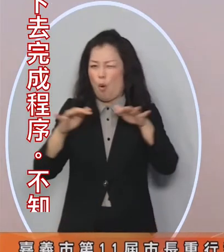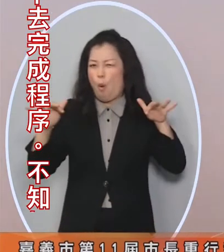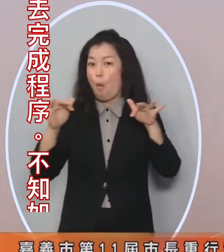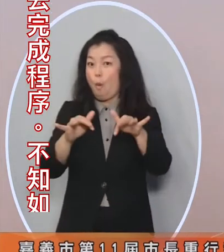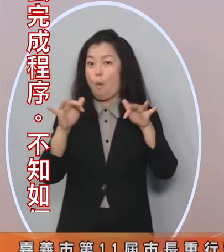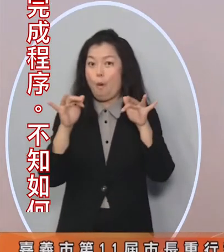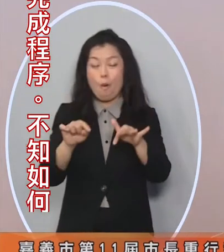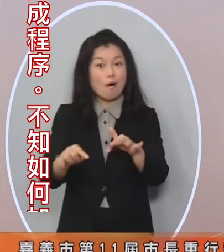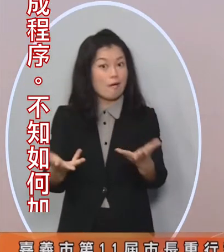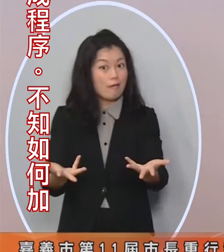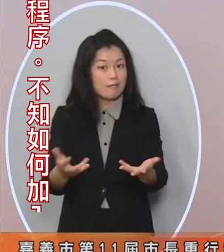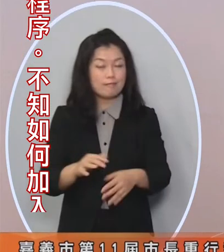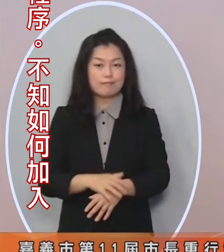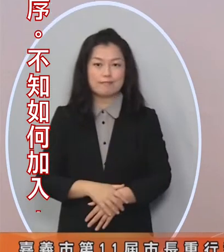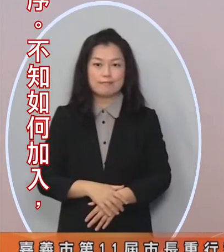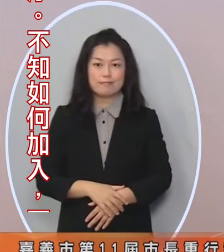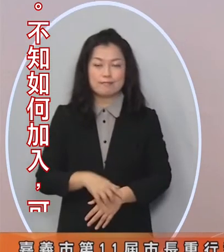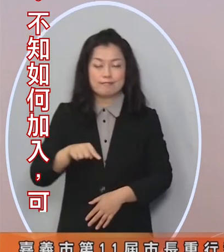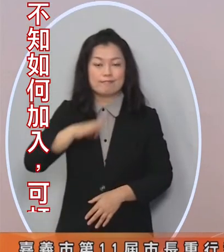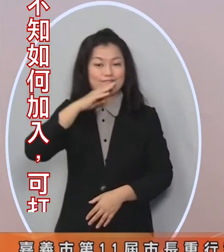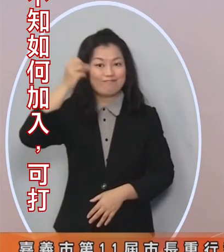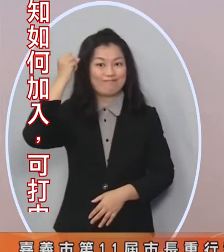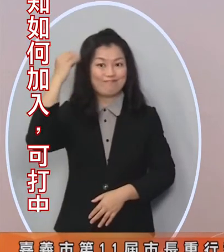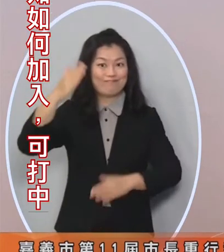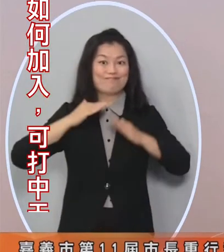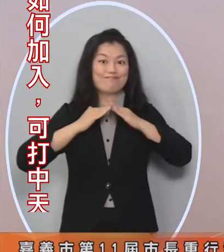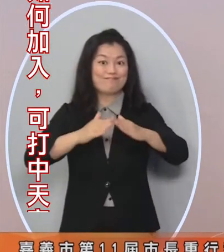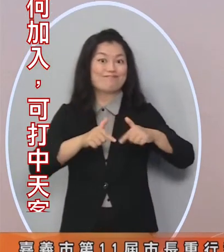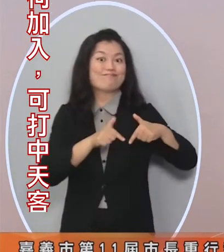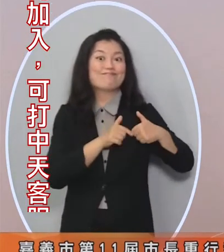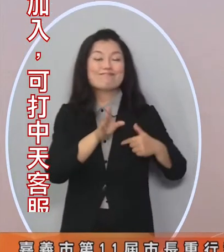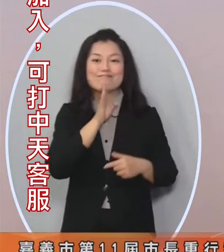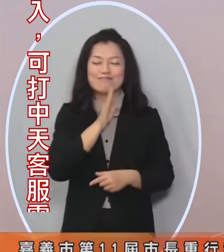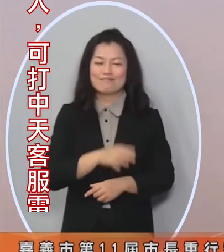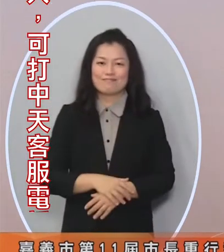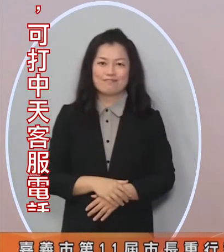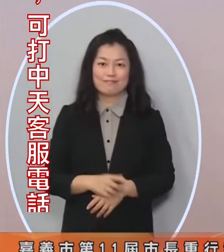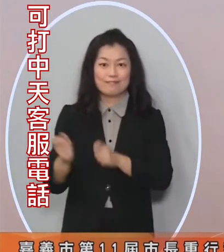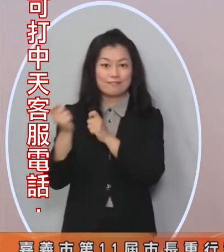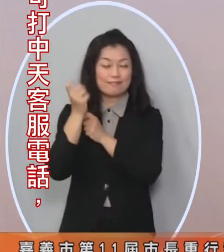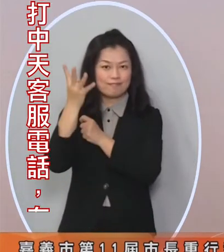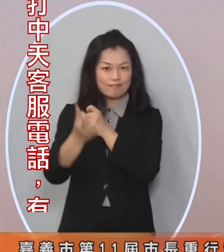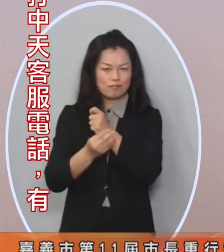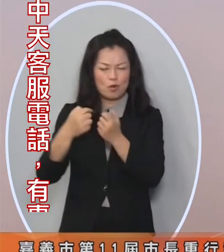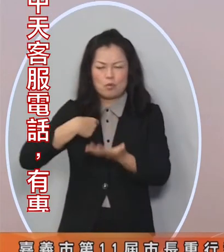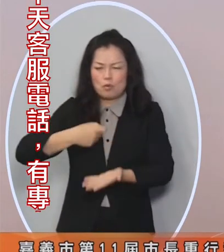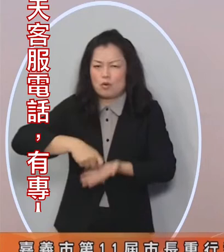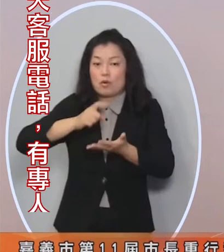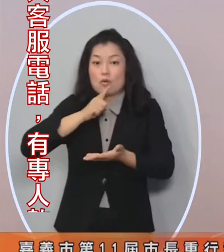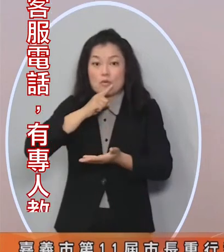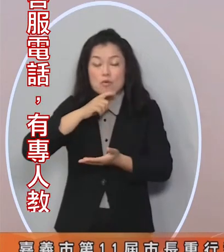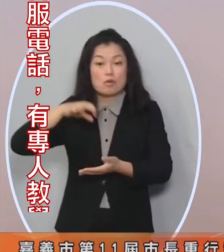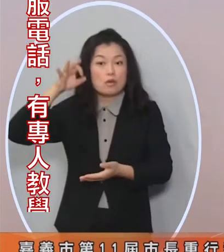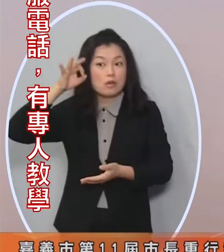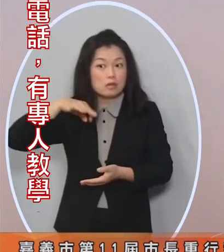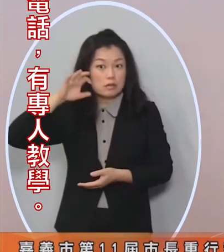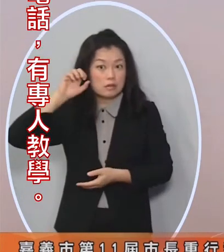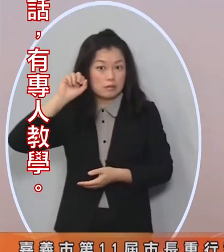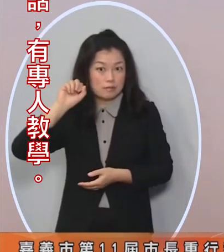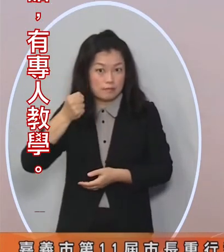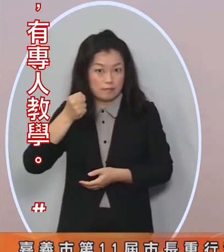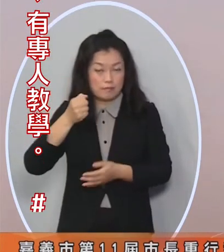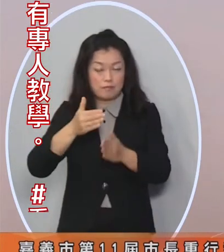义咱伫这家新都心，我们在这几年来，我们说你要游嘉义，一定要乘双